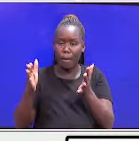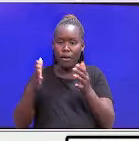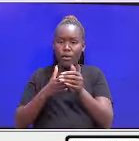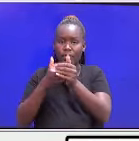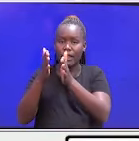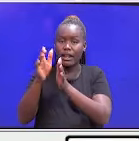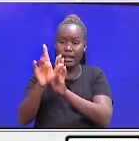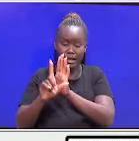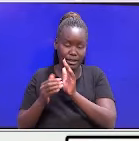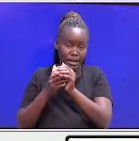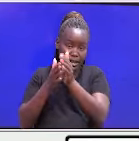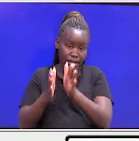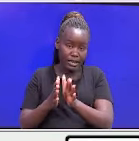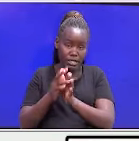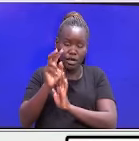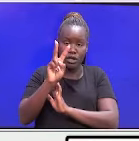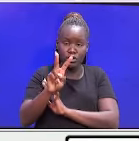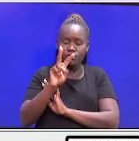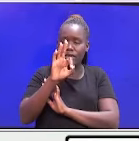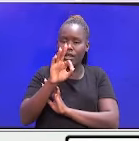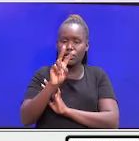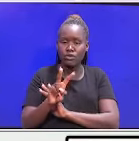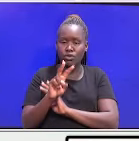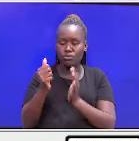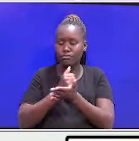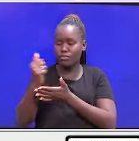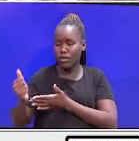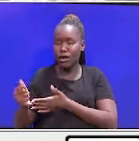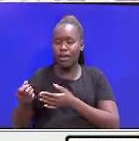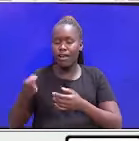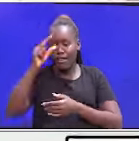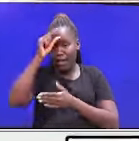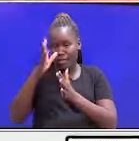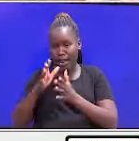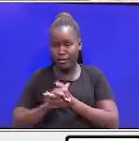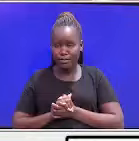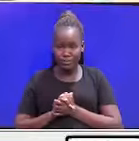wadi 32 pekee ili kumtimua gavana Mutai.